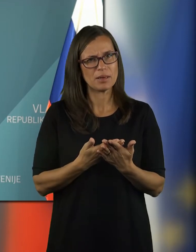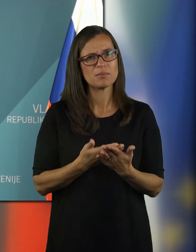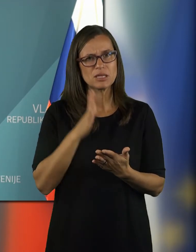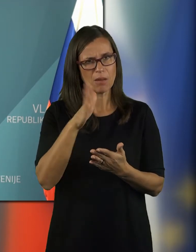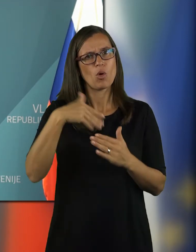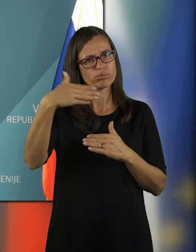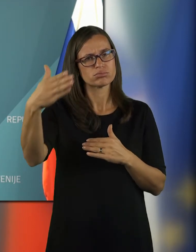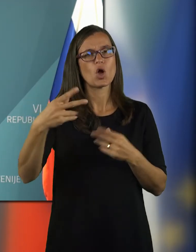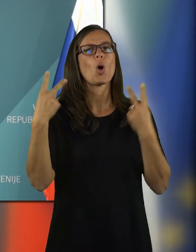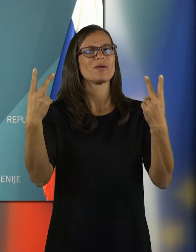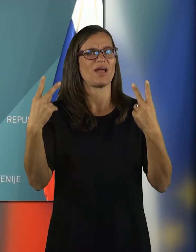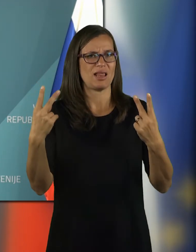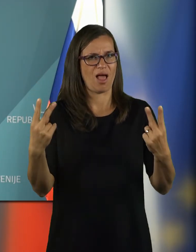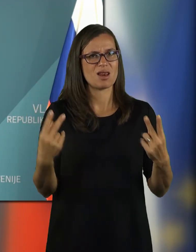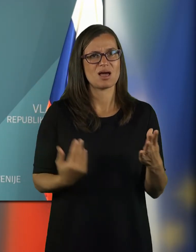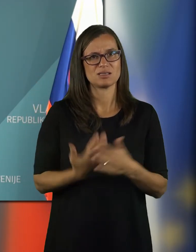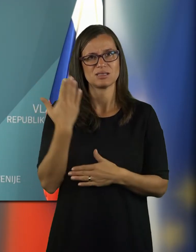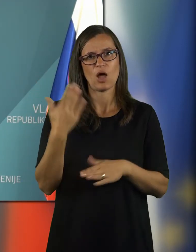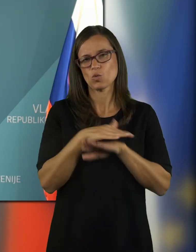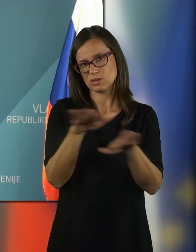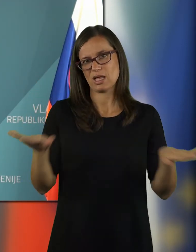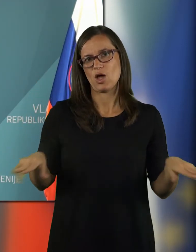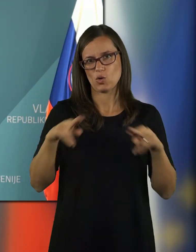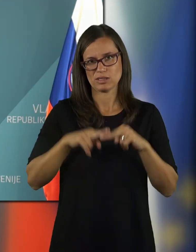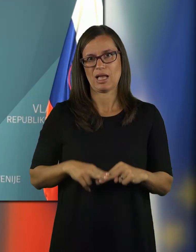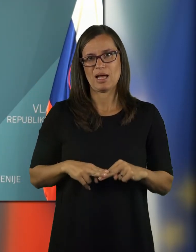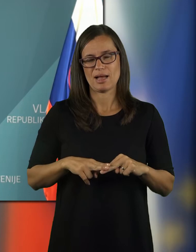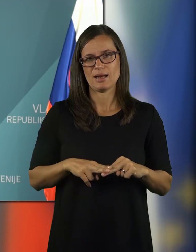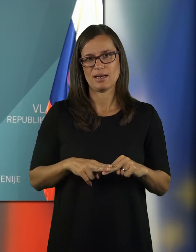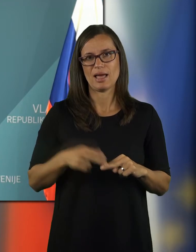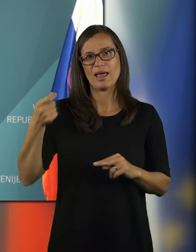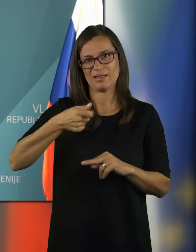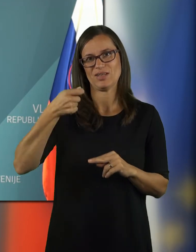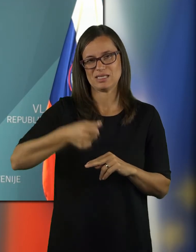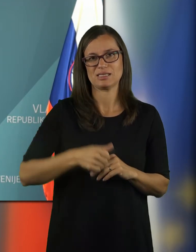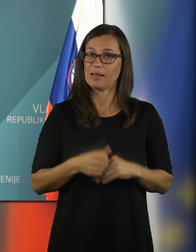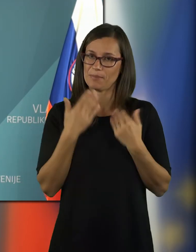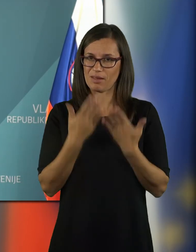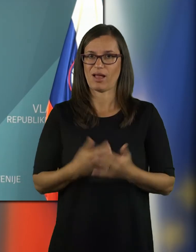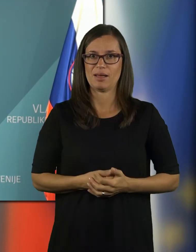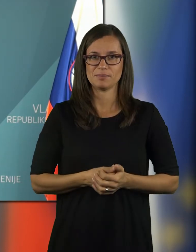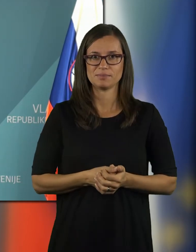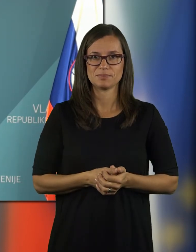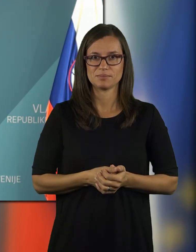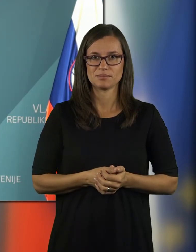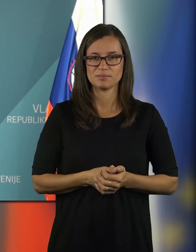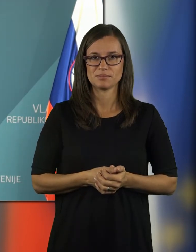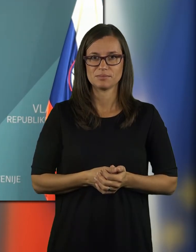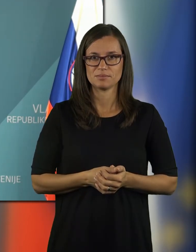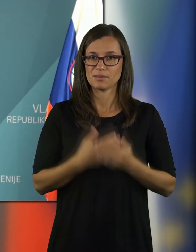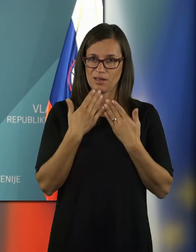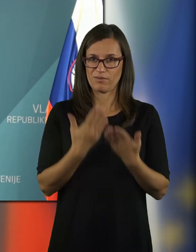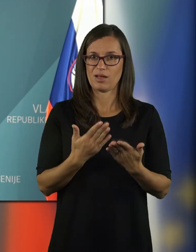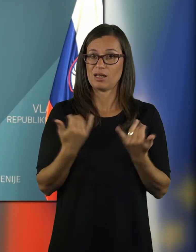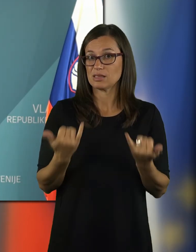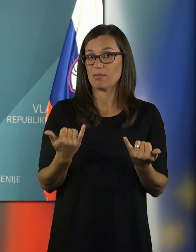bo obveljala za vse ostale investicije. Hvala.